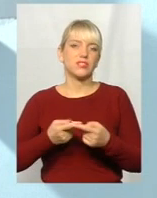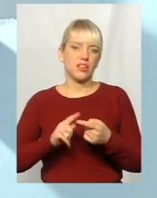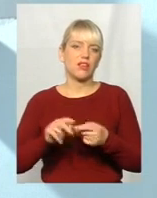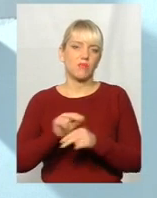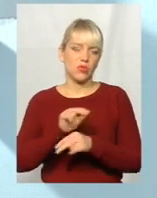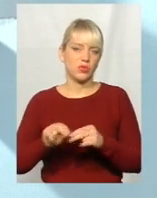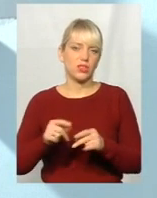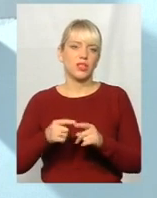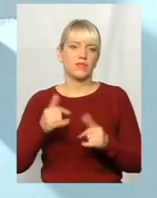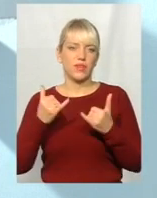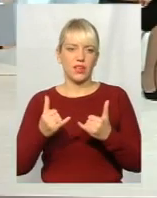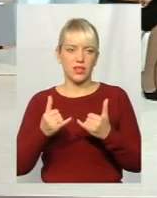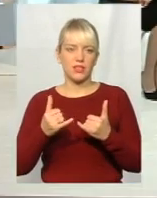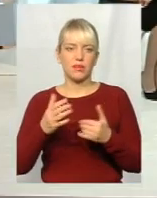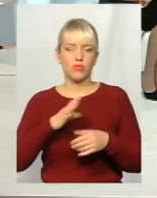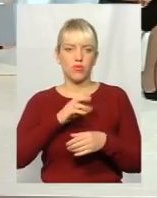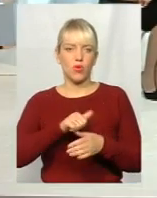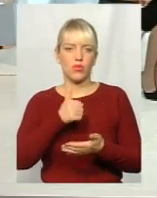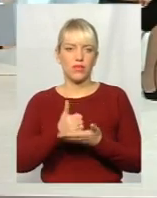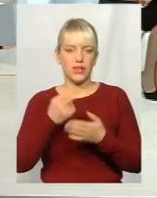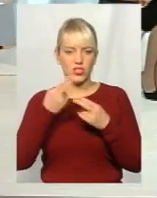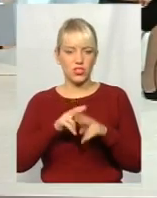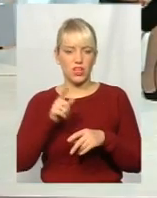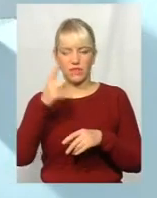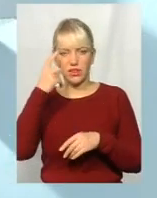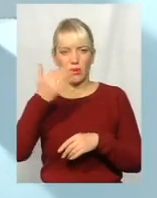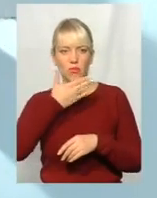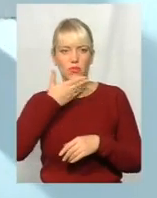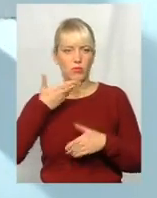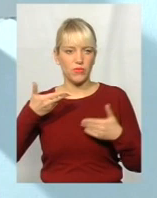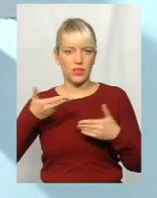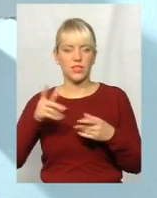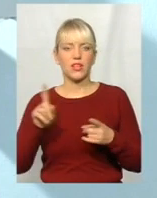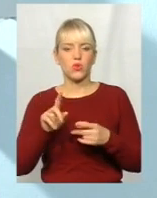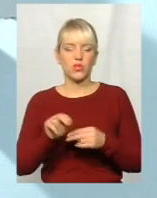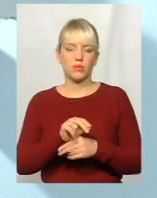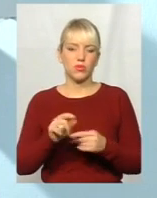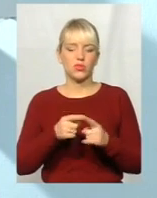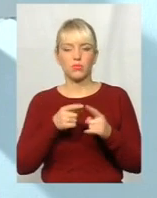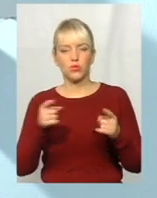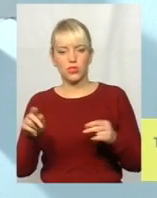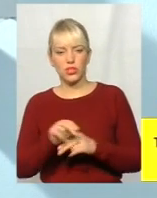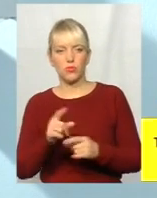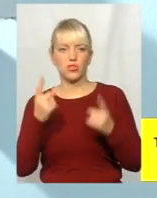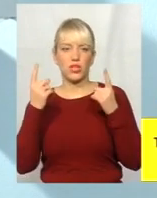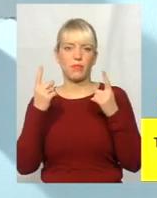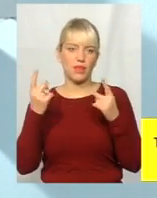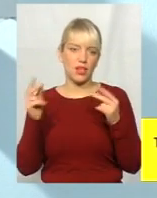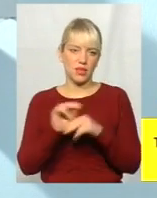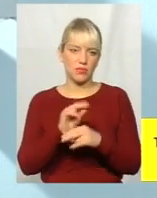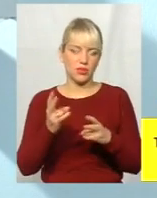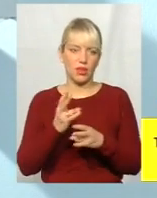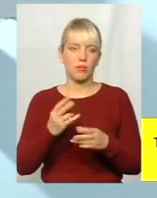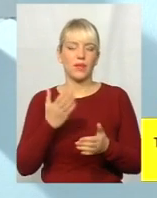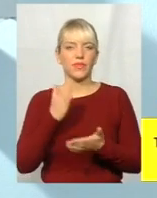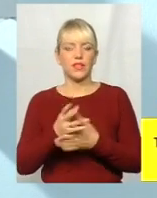Наразі, напевно, був головний інженер, він не повідомив нас, якого ремонту, чи це поточний ремонт, чи це капітальний ремонт. Є